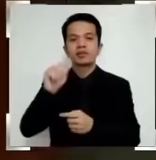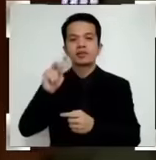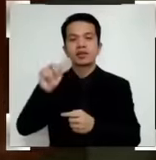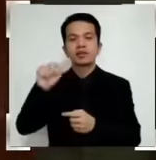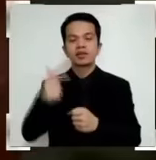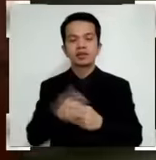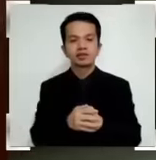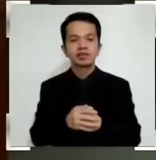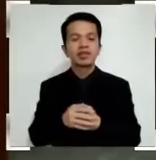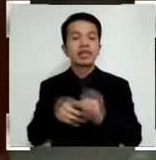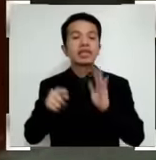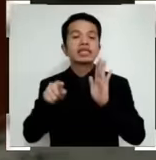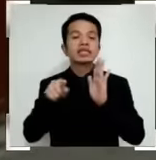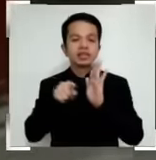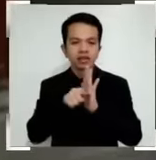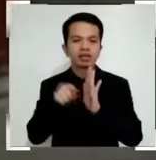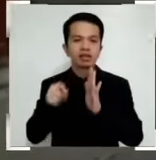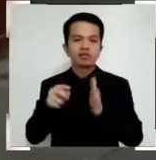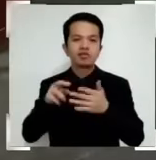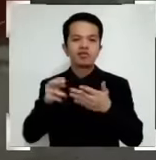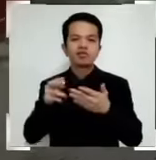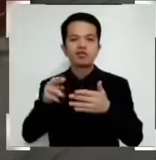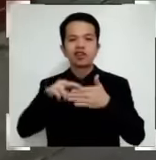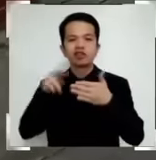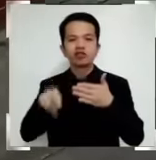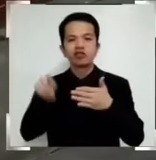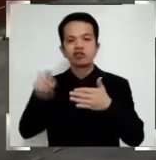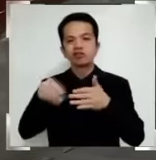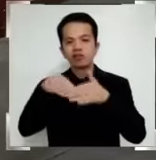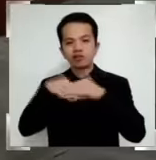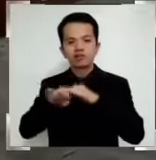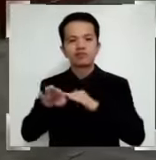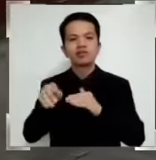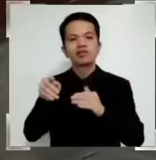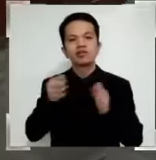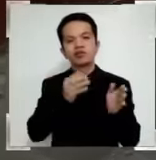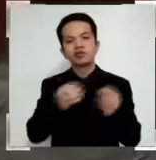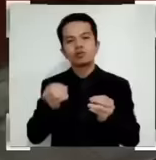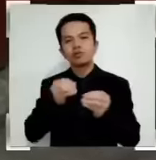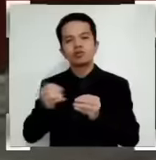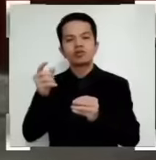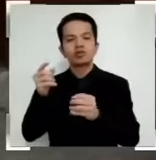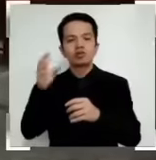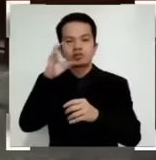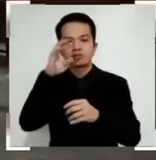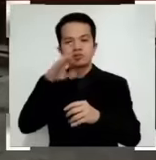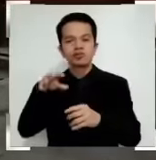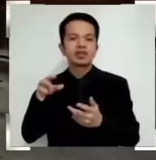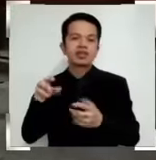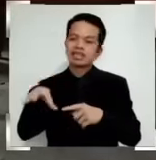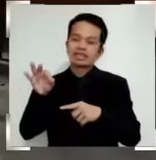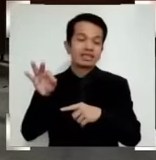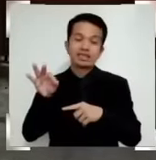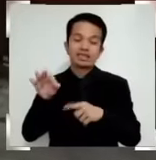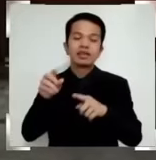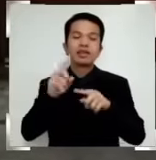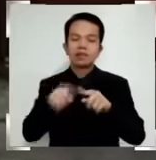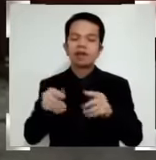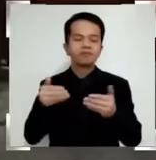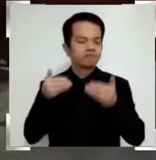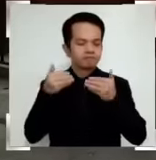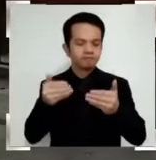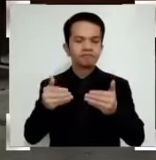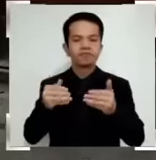ginawang operasyon ng NBI dito sa bagong ito ng Baguio City sa kanila paghahanap kay DG Bantag. Pero ayon sa kanila ay tuloy-tuloy daw ang kanilang